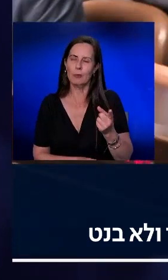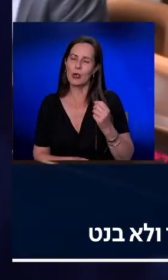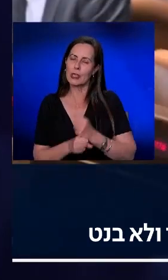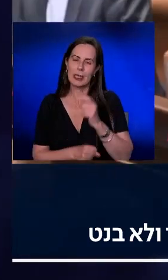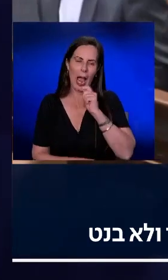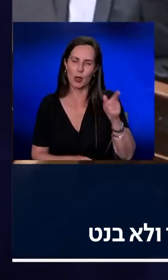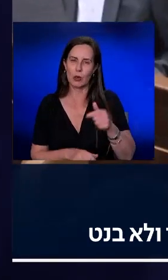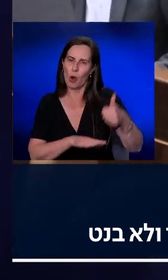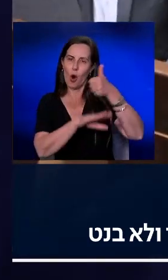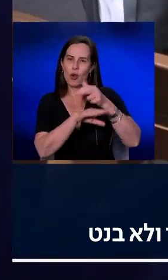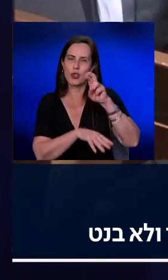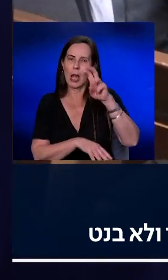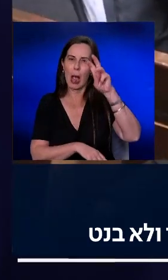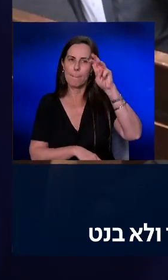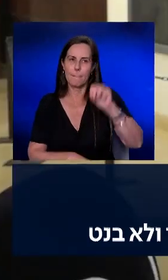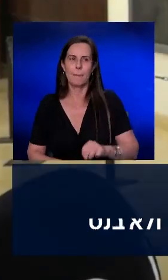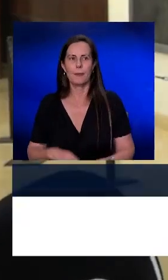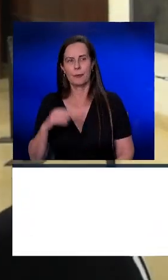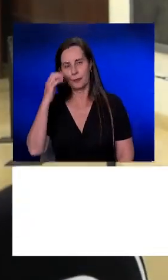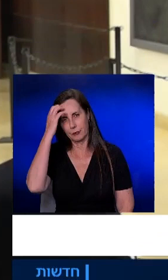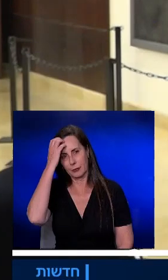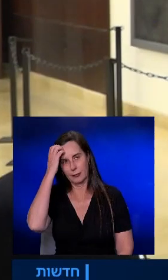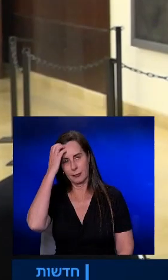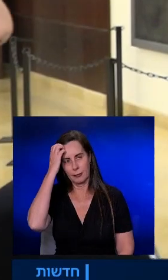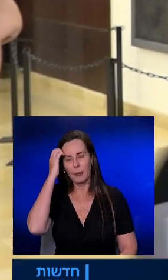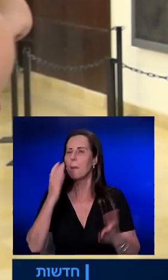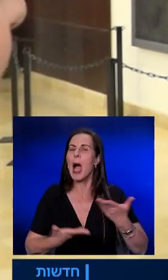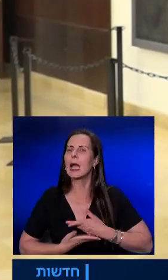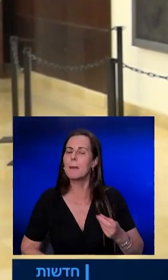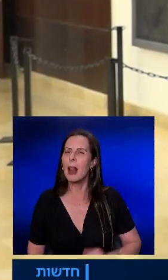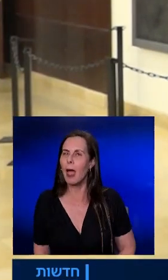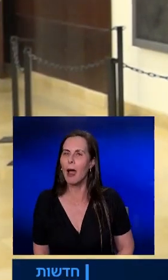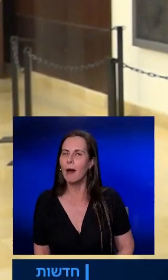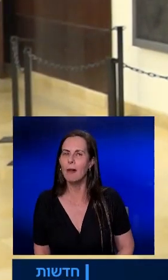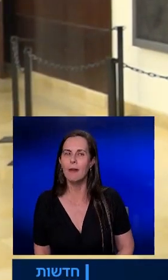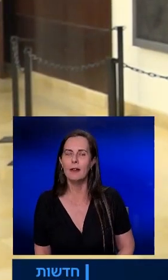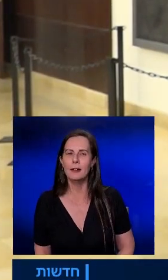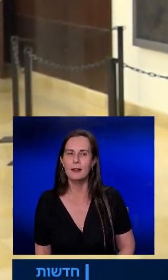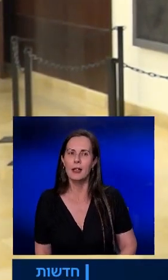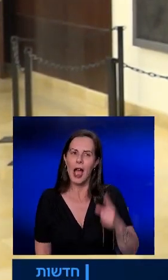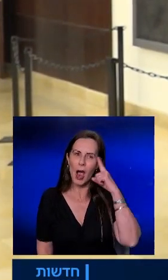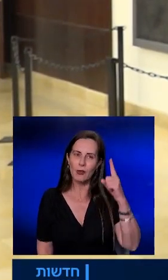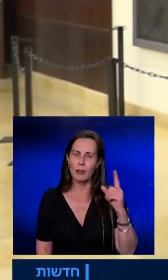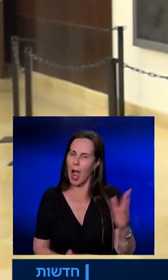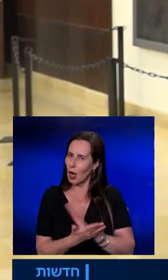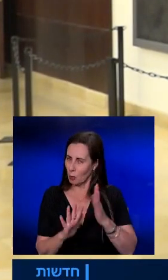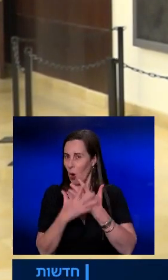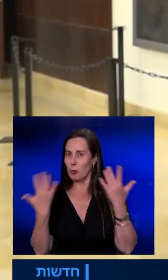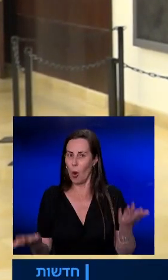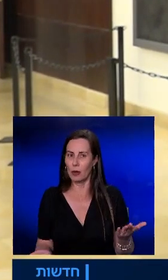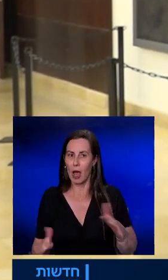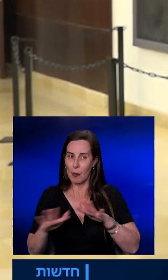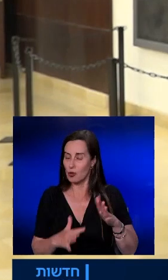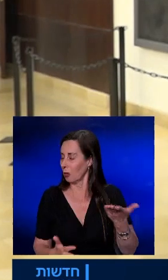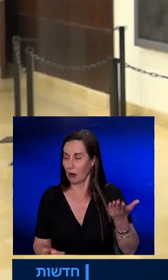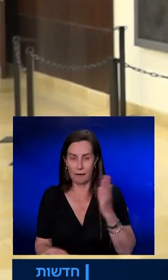מנסור עבאס לפני זמן קצר. מה קיבלתם בתמורה? את יודעת, החלטות מאוד ברורות. הממשלה